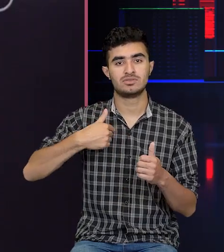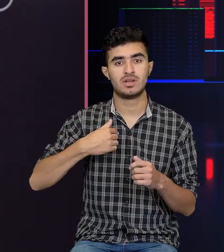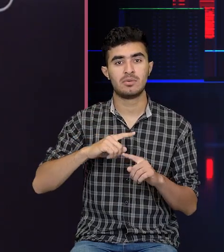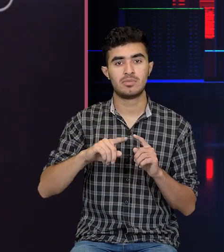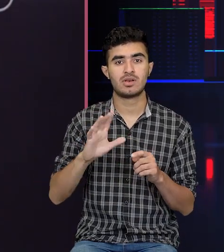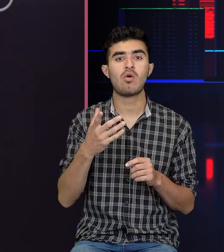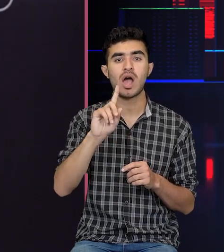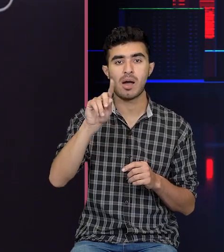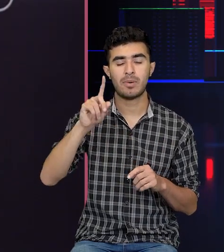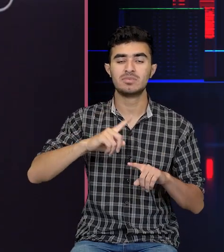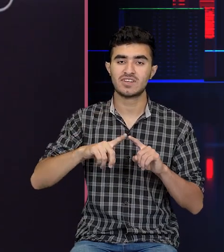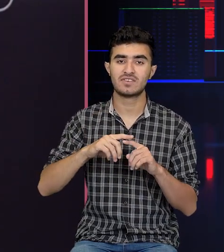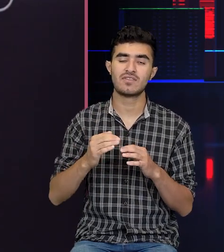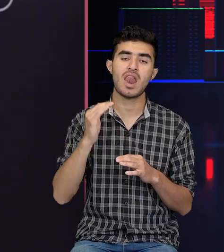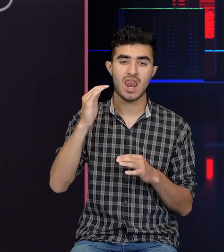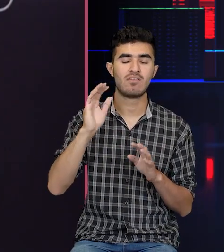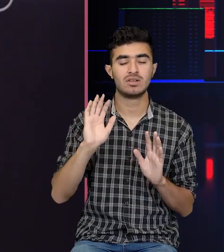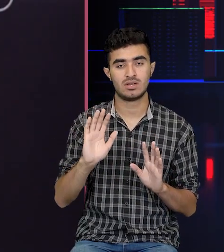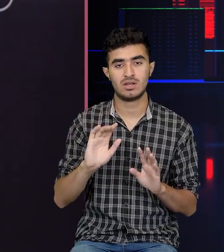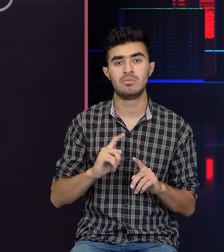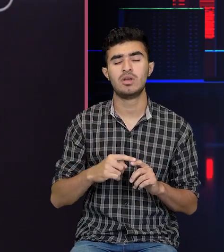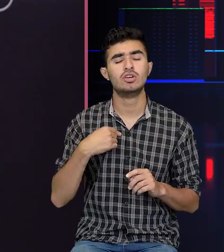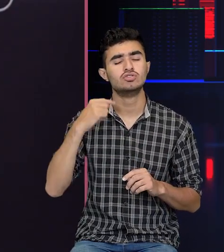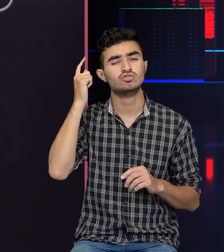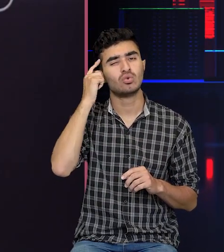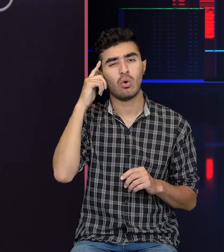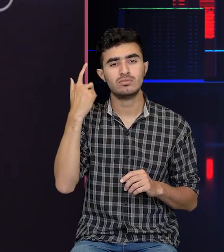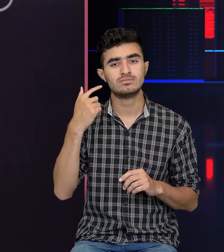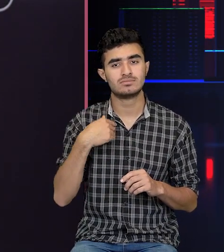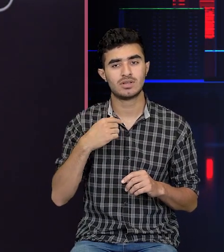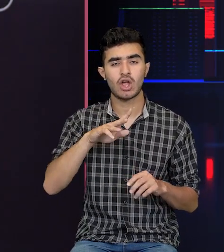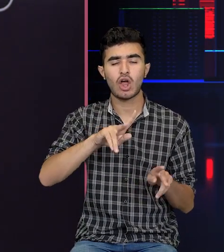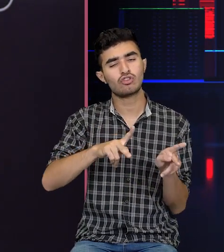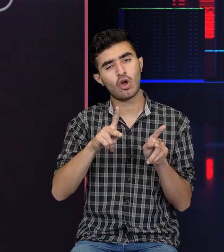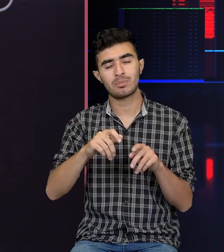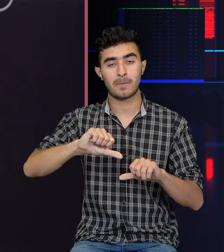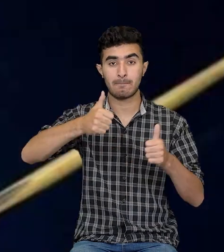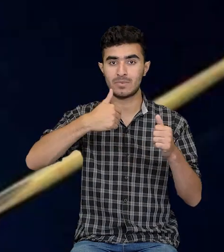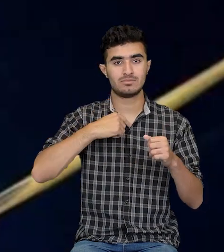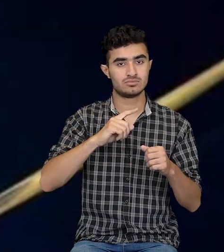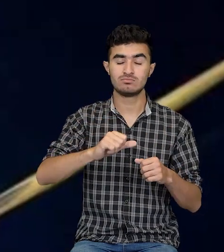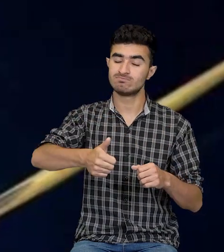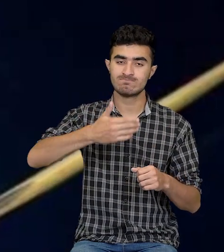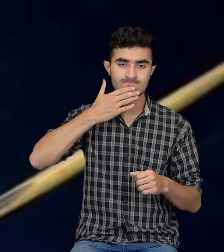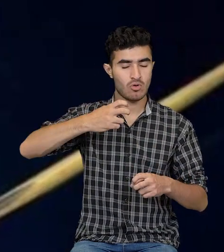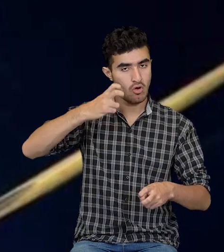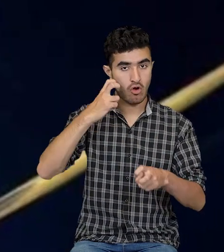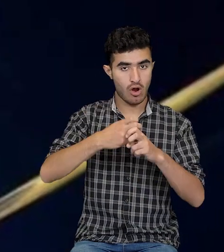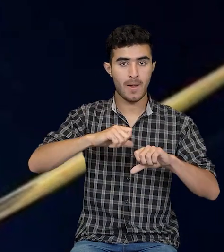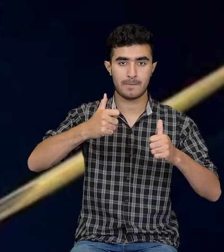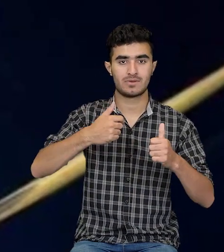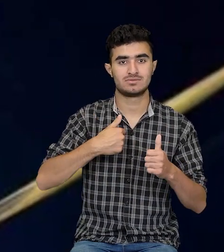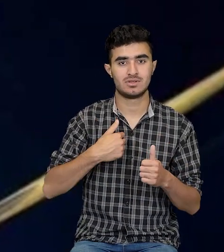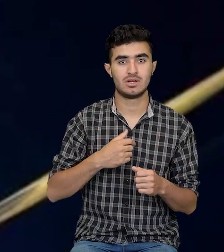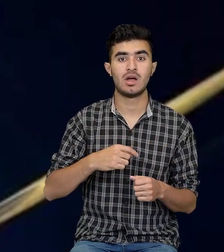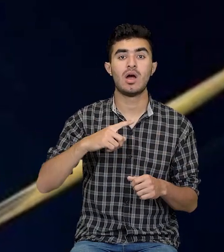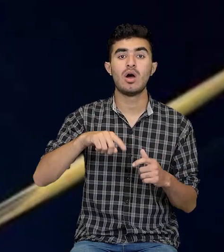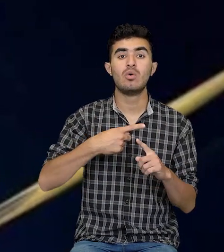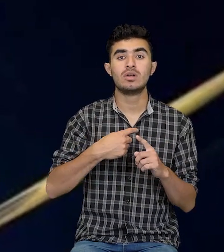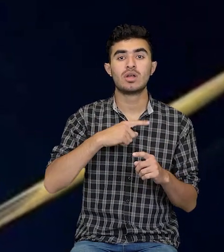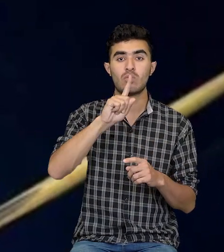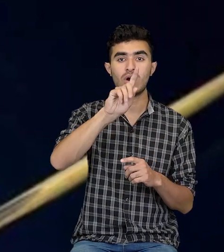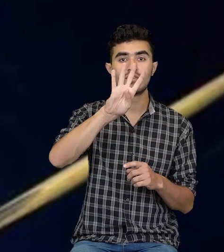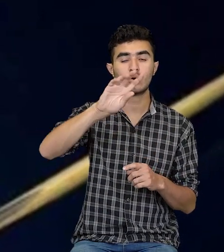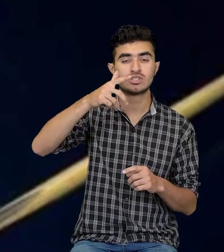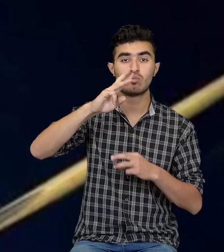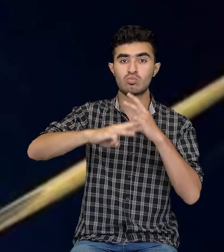कहा तो ऐसे नहीं होना चाहिए था। तो मैं अल्लाह ताला पे खुश था, मुझे पता था कि मैं इसके लिए आ ही नहीं था, मुझे इसलिए दुख नहीं हुआ। मैंने अल्लाह ताला का